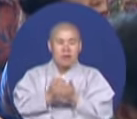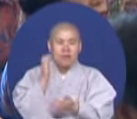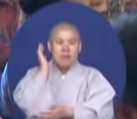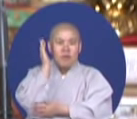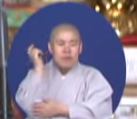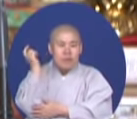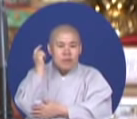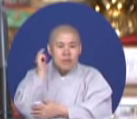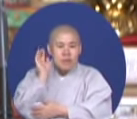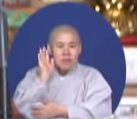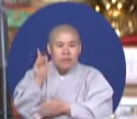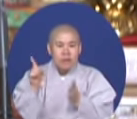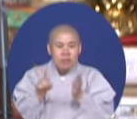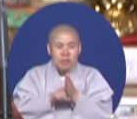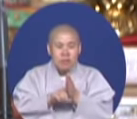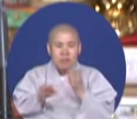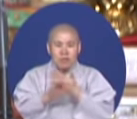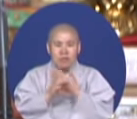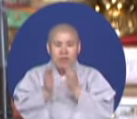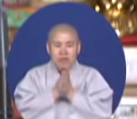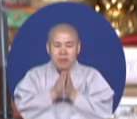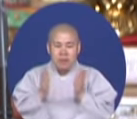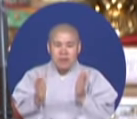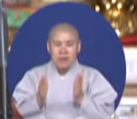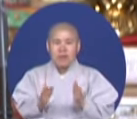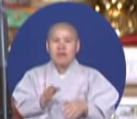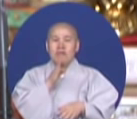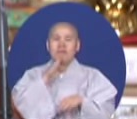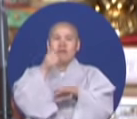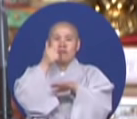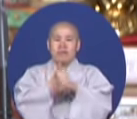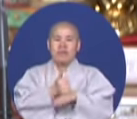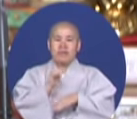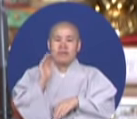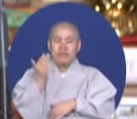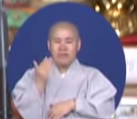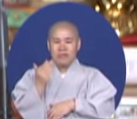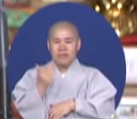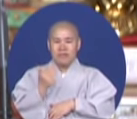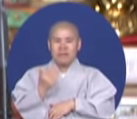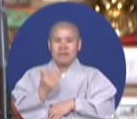믿으면 그게 시작인데 그게 시작이 바로 끝이에요.